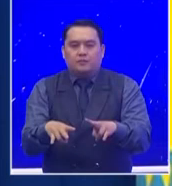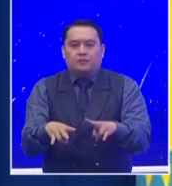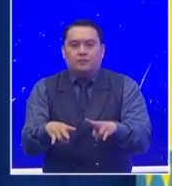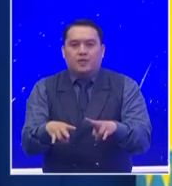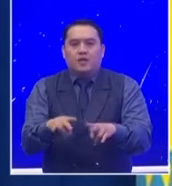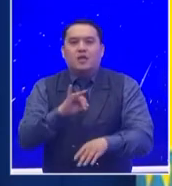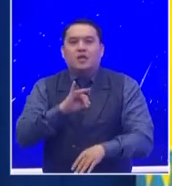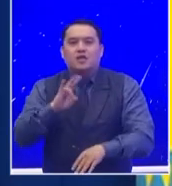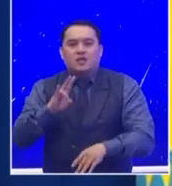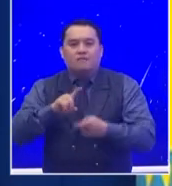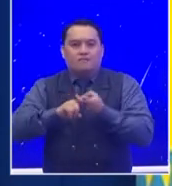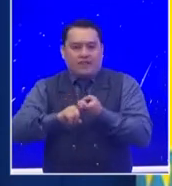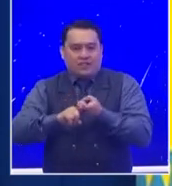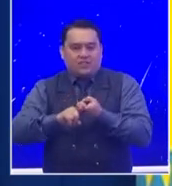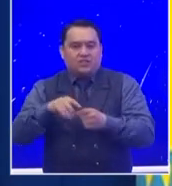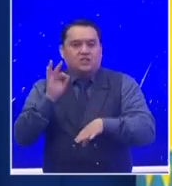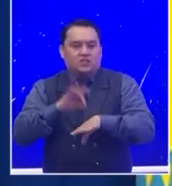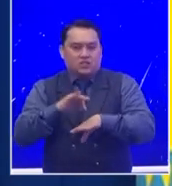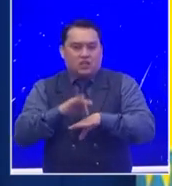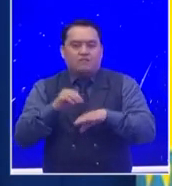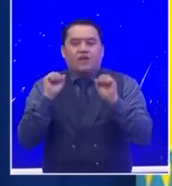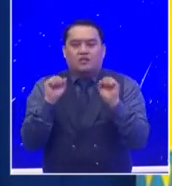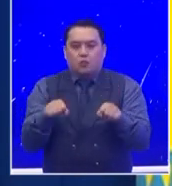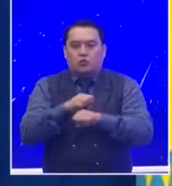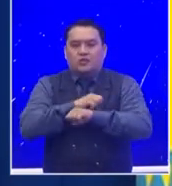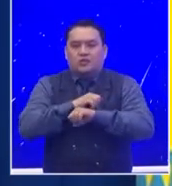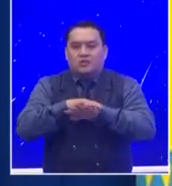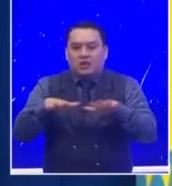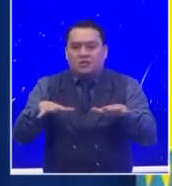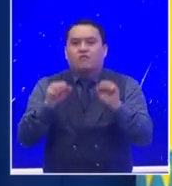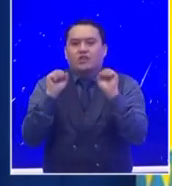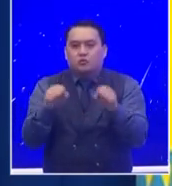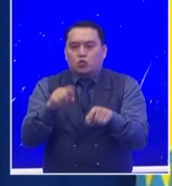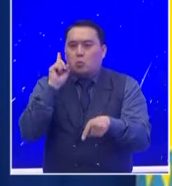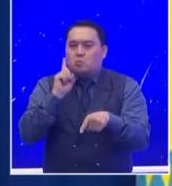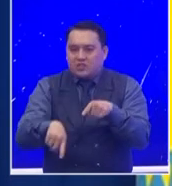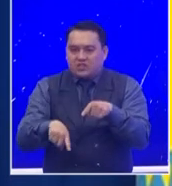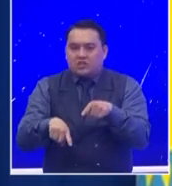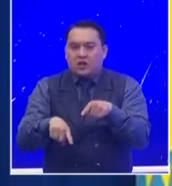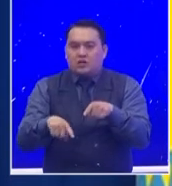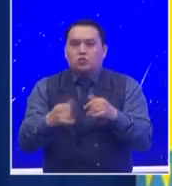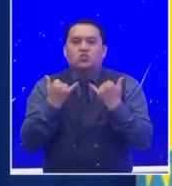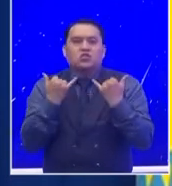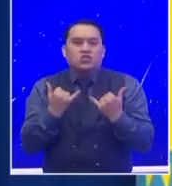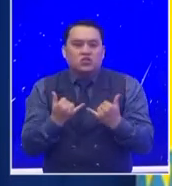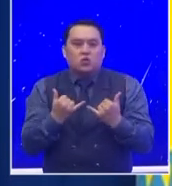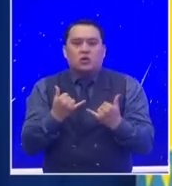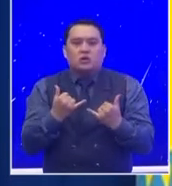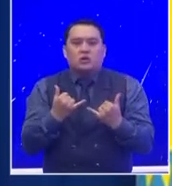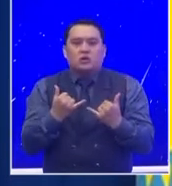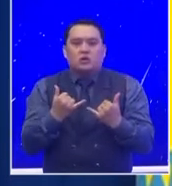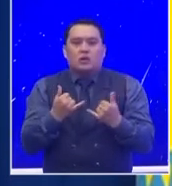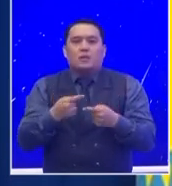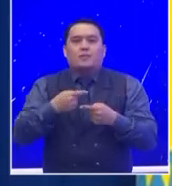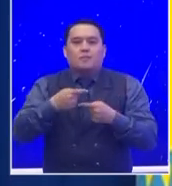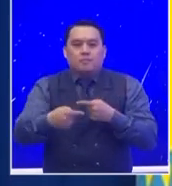паниковать. Инфекция, разумеется, она распространяться может достаточно быстро, но на данный момент эпидемические